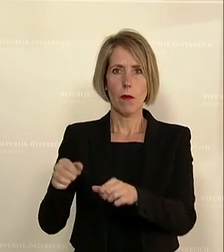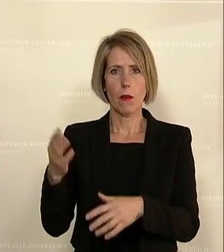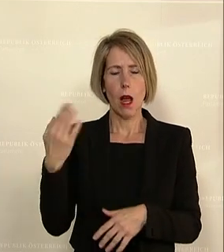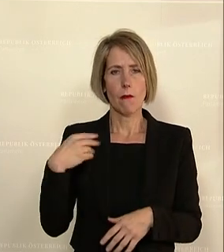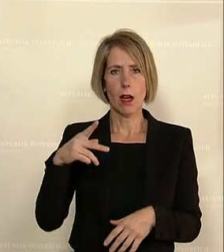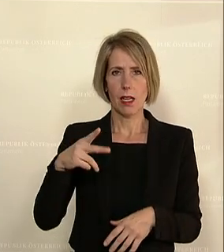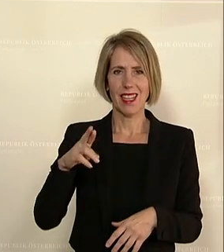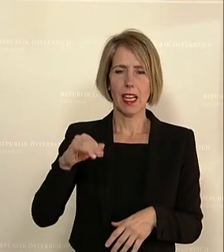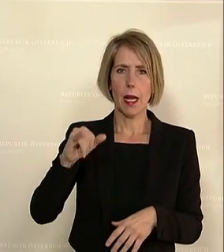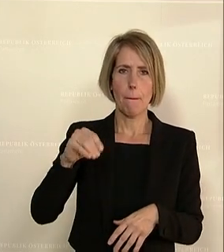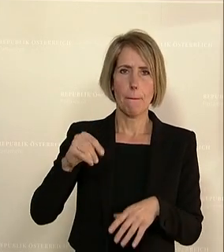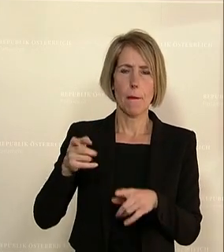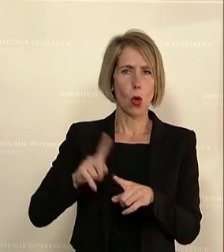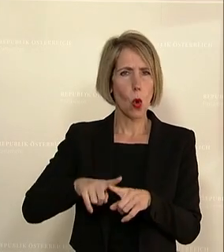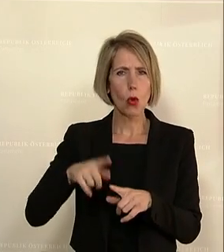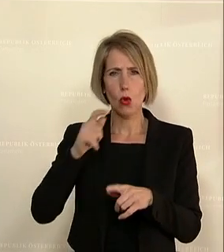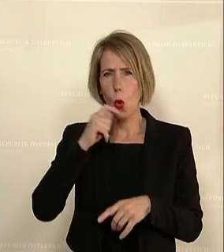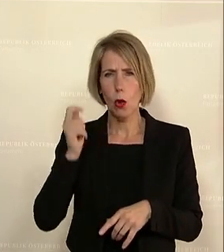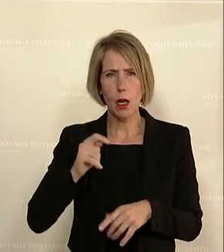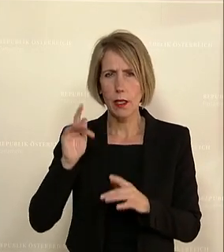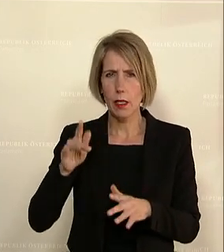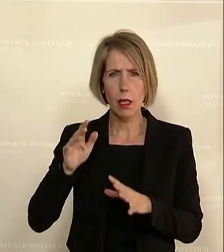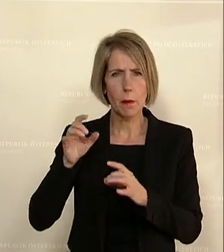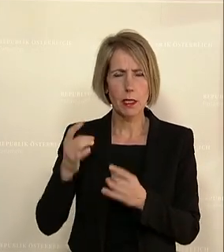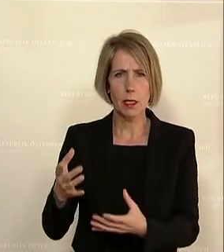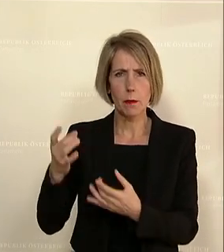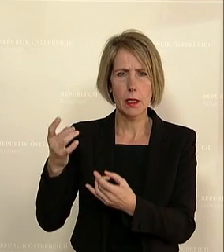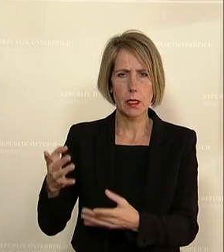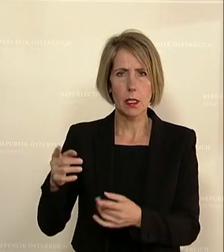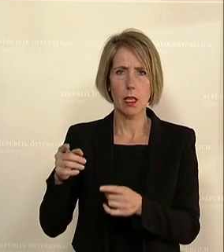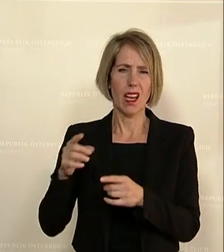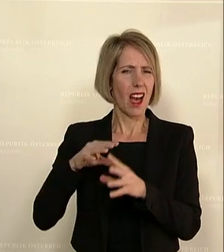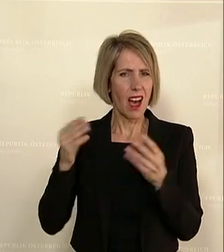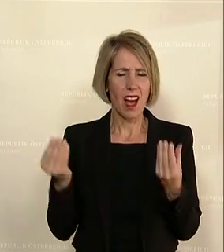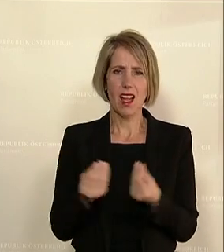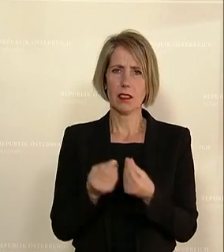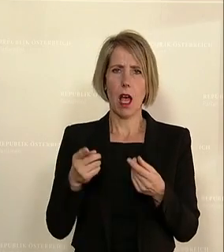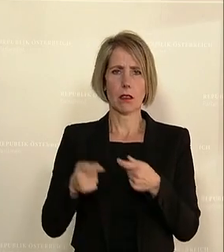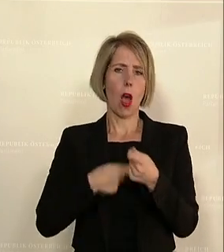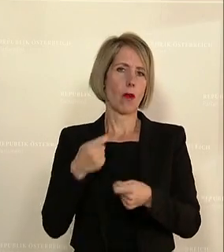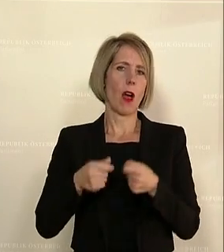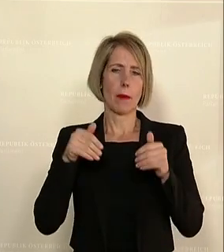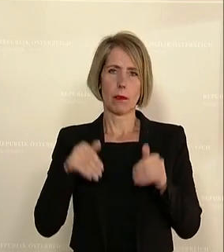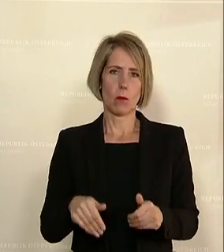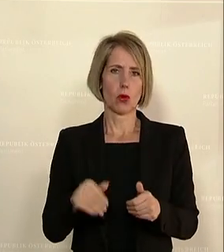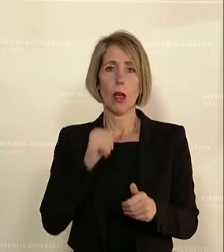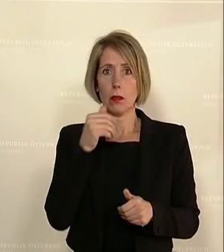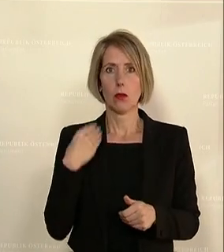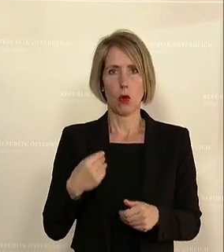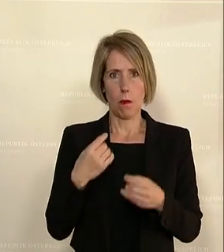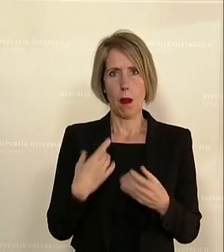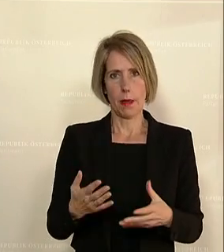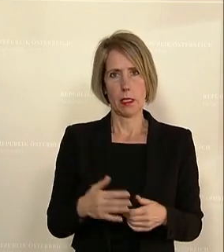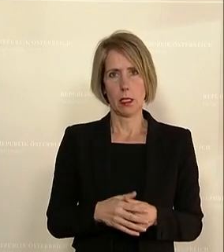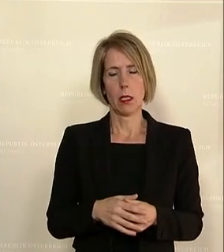auf die Ukraine. Und all das müssen wir, meine Damen und Herren, liebe Kolleginnen und Kollegen, das müssen wir aufarbeiten, damit das nicht mehr passiert. Und